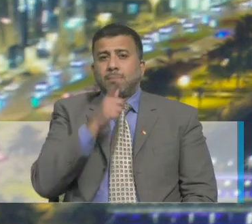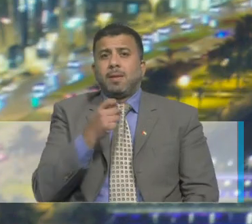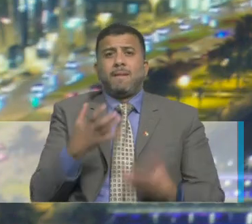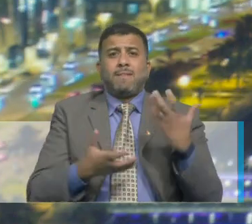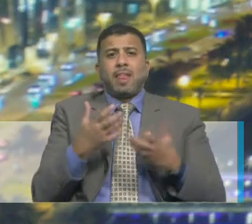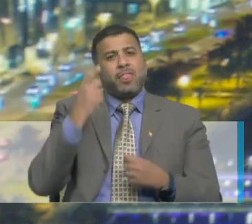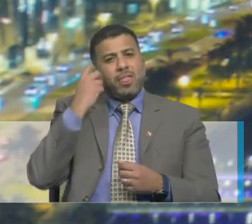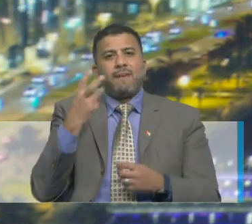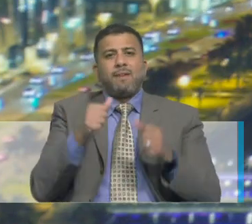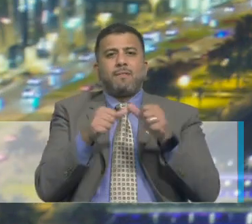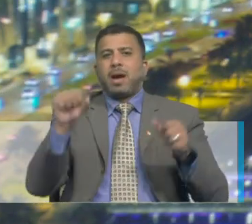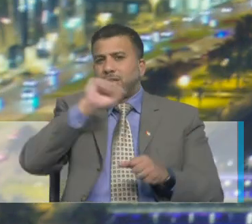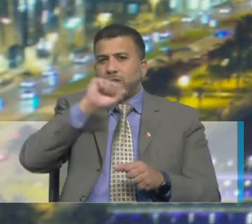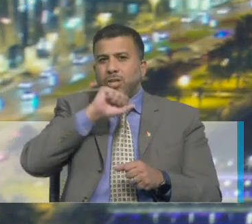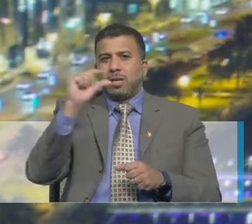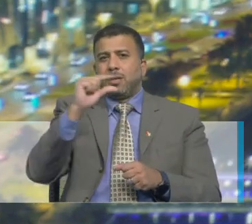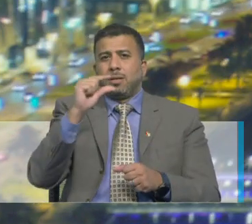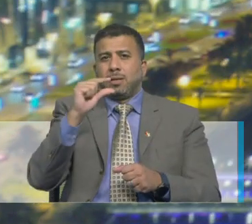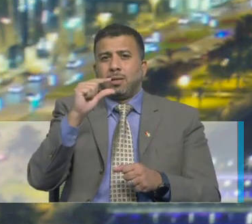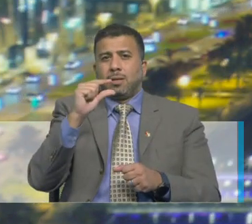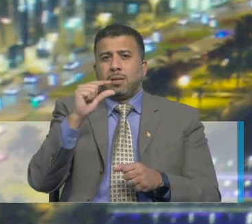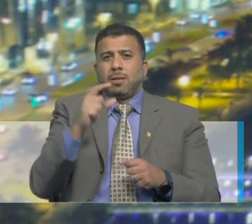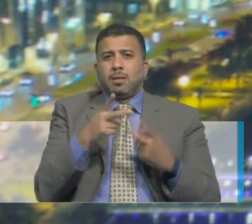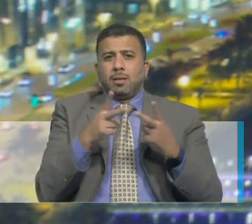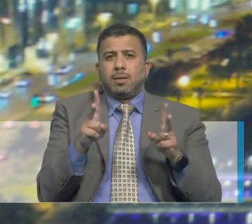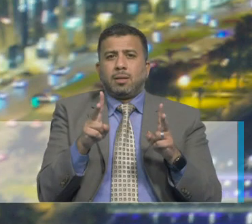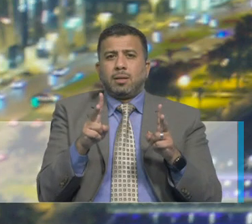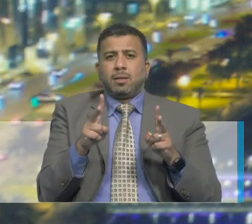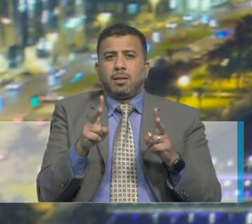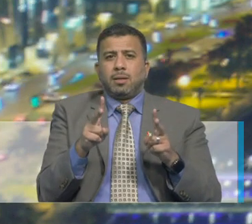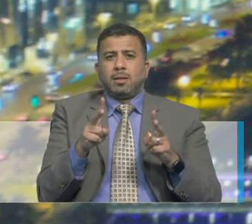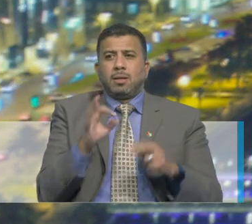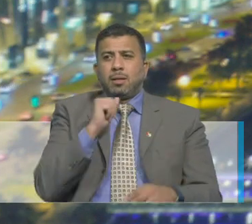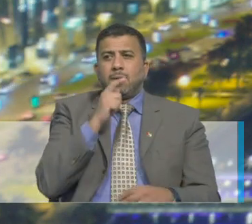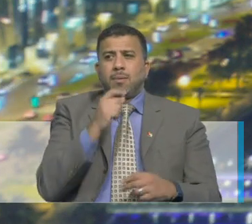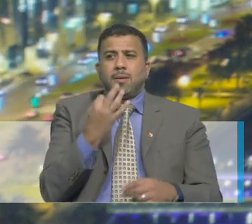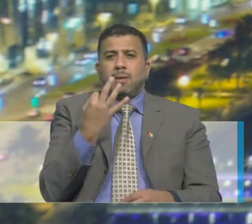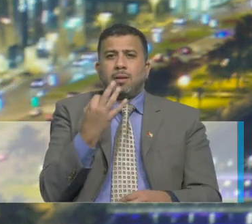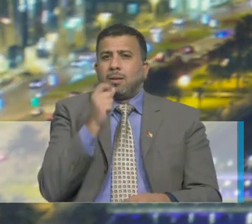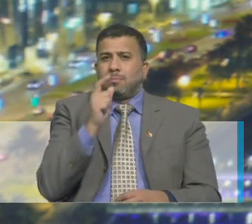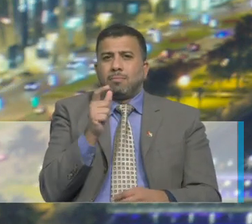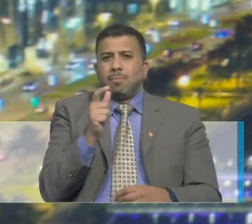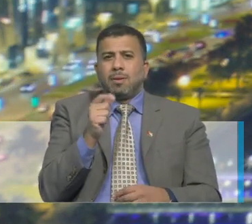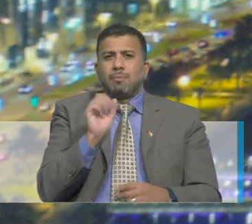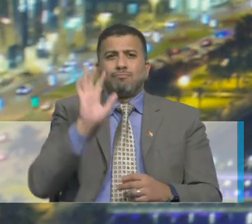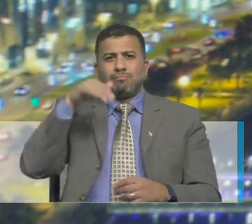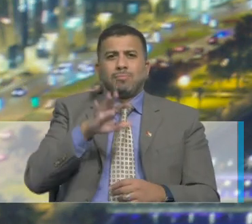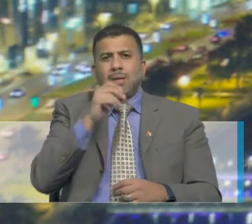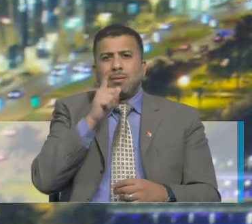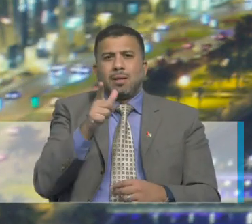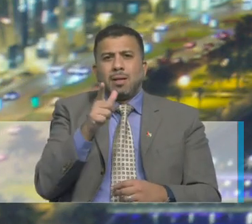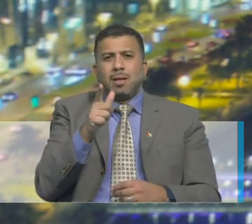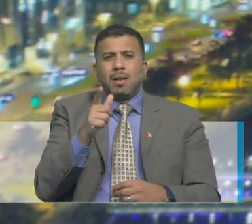إلى أبرز الفعاليات الثقافية، انطلقت فعالية النسخة الثالثة من معرض التخييم والمغامرات